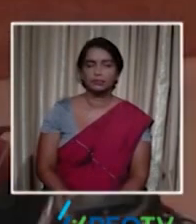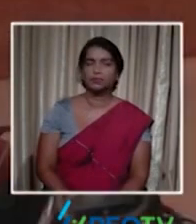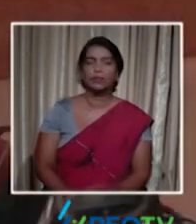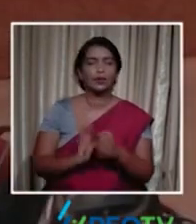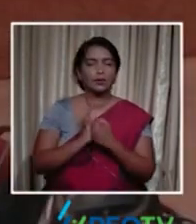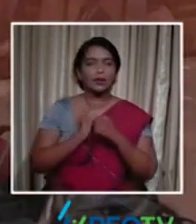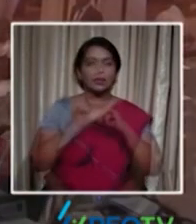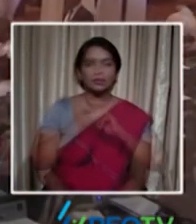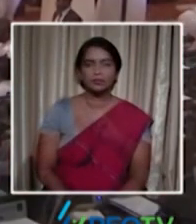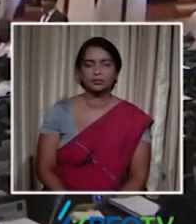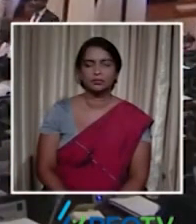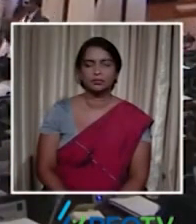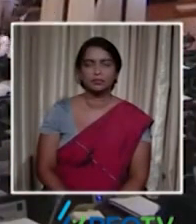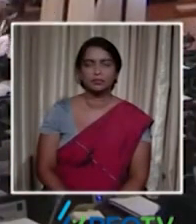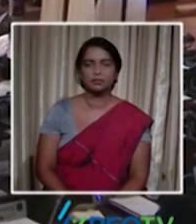Honorable Sajith Premadasa.